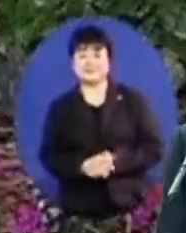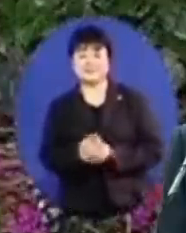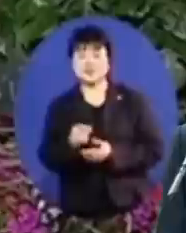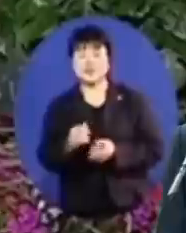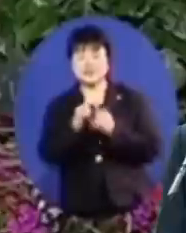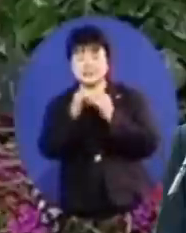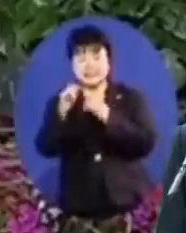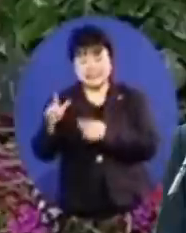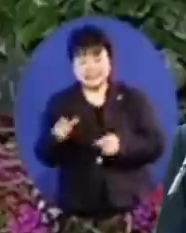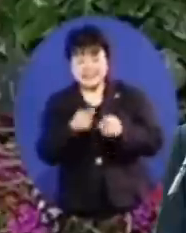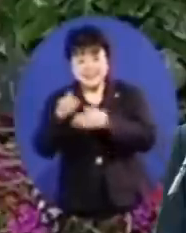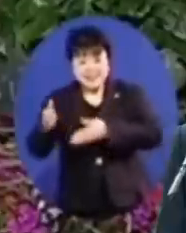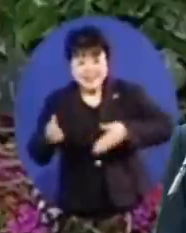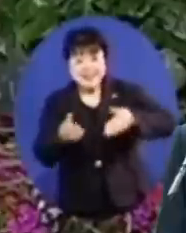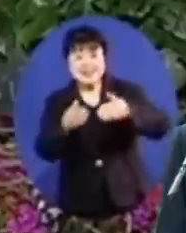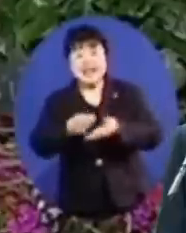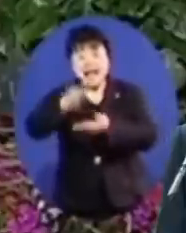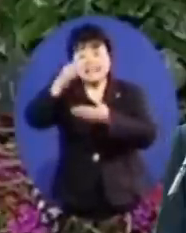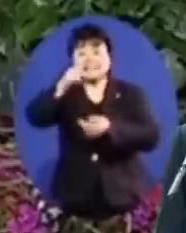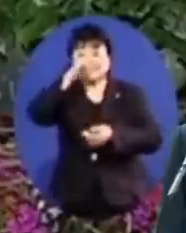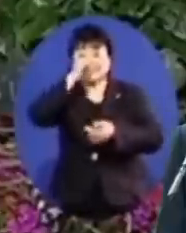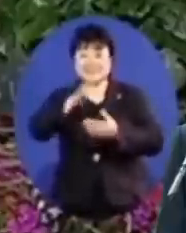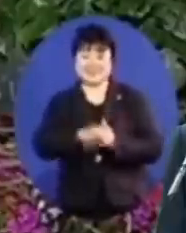인생을 사는 가치인 것입니다.